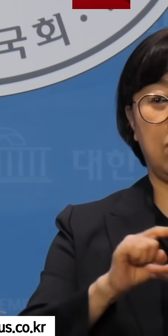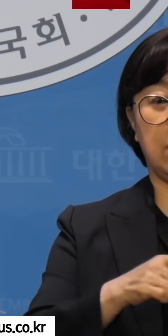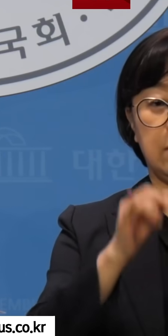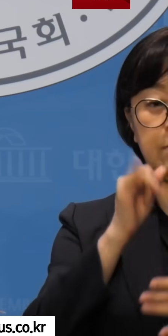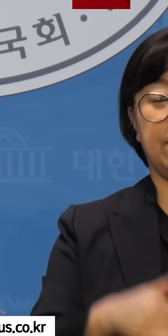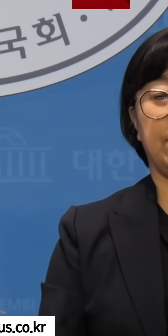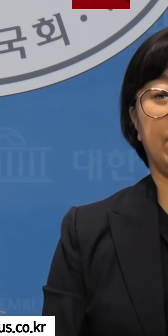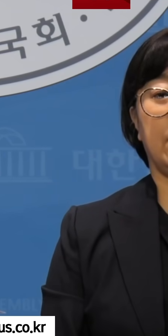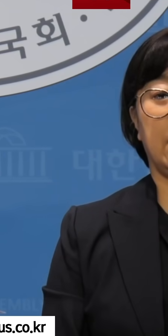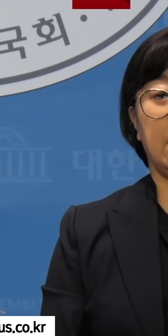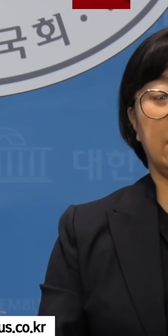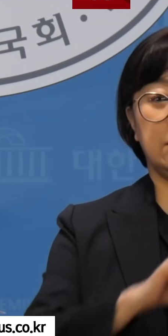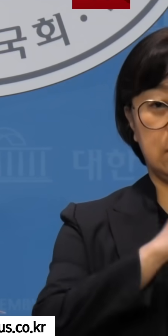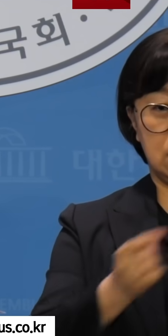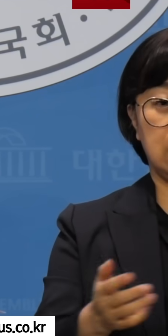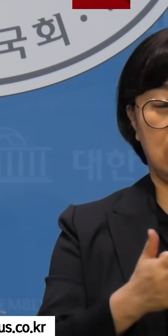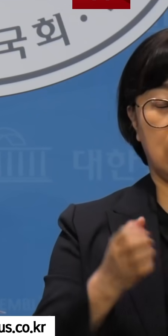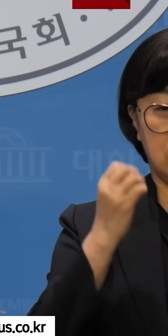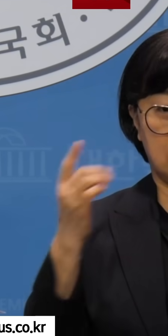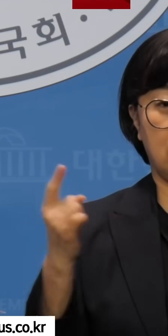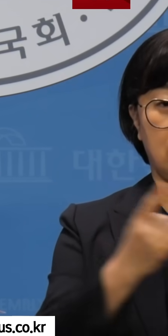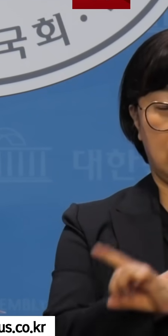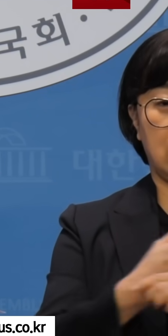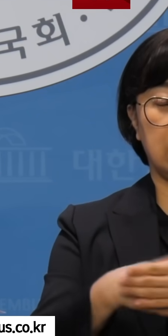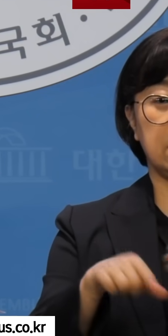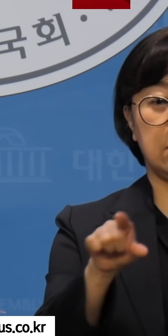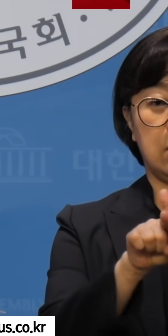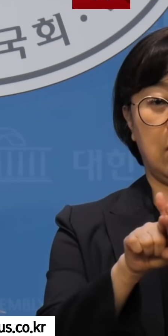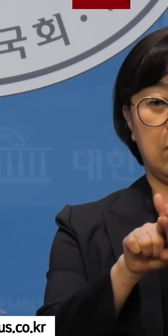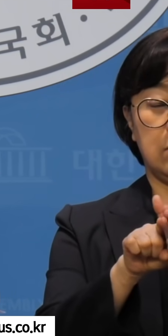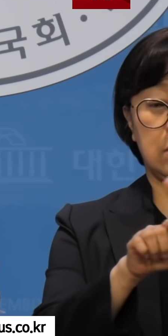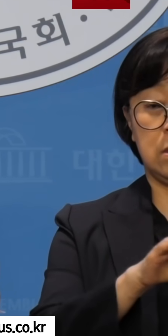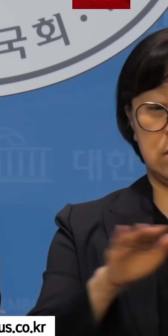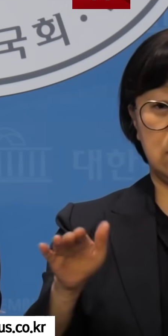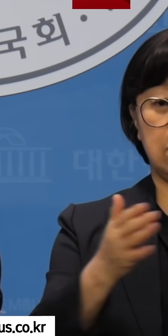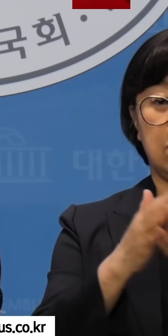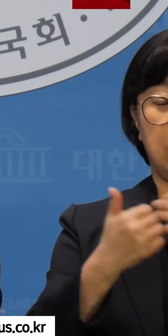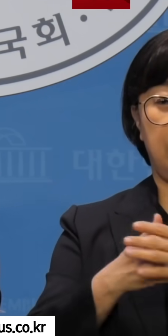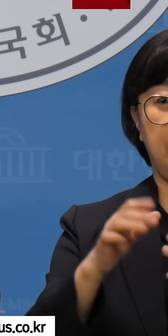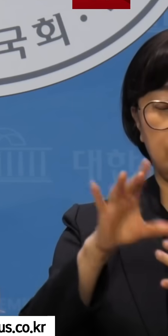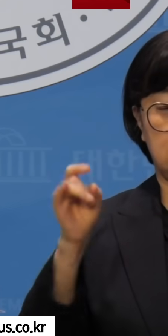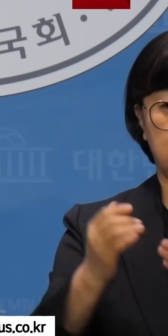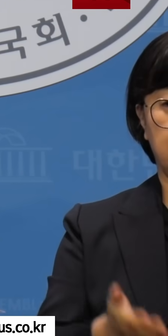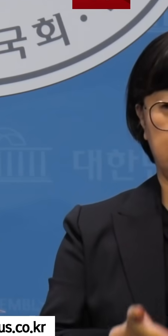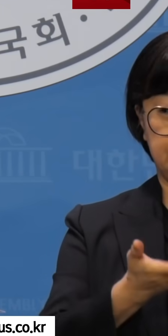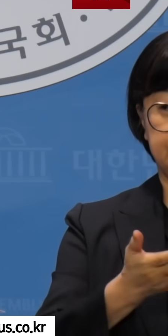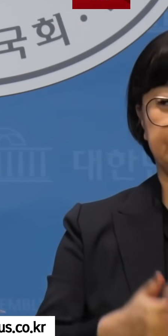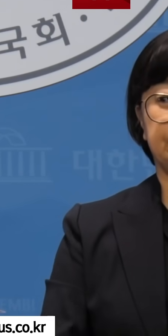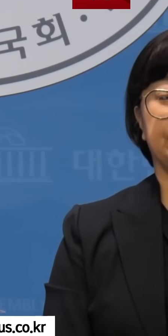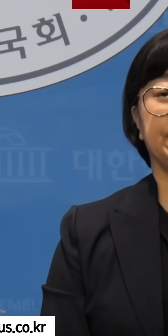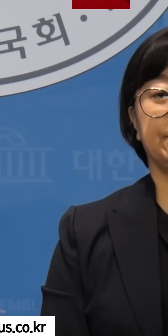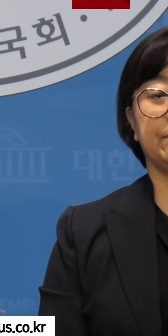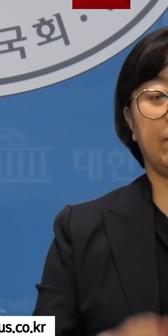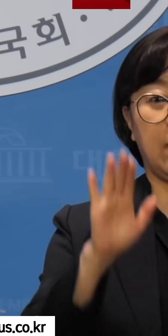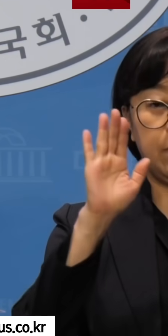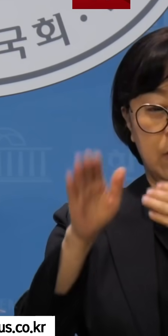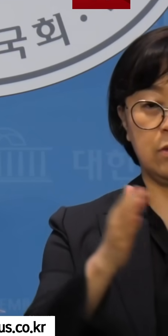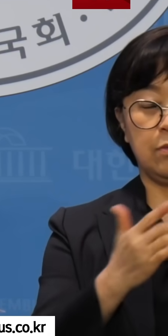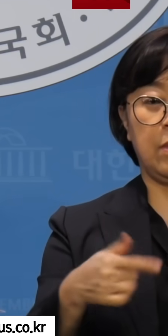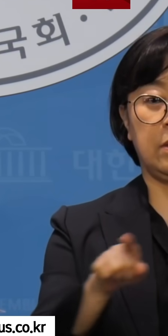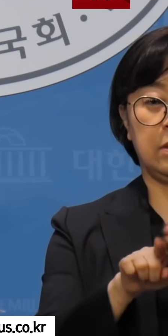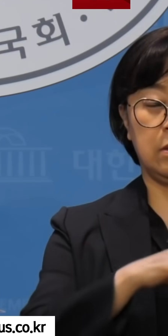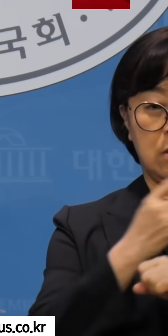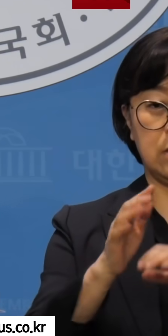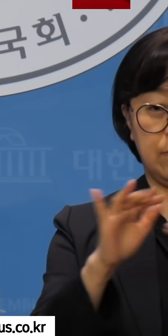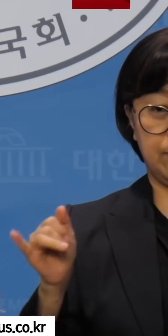공개하겠습니다. 실력, 개혁, 신뢰를 기준으로 엄선해서 추천하겠습니다. 미래를 준비할 능력을